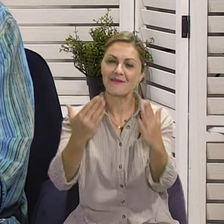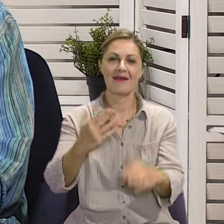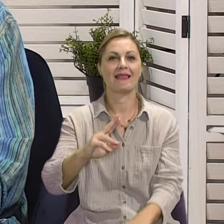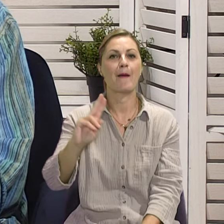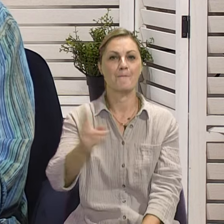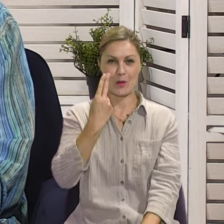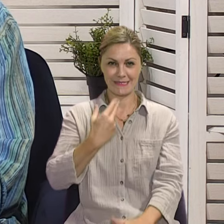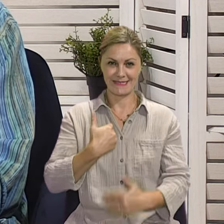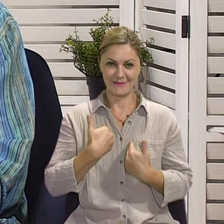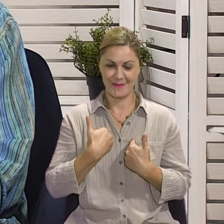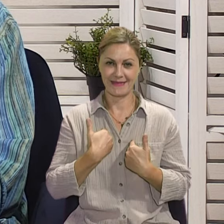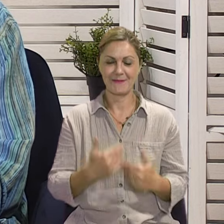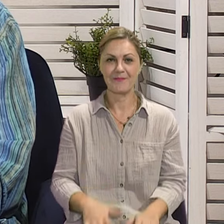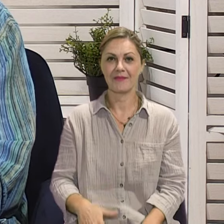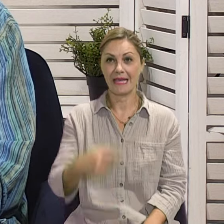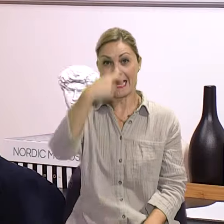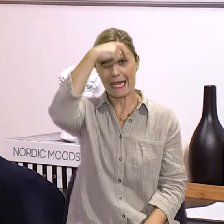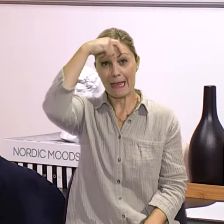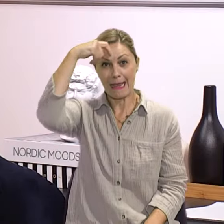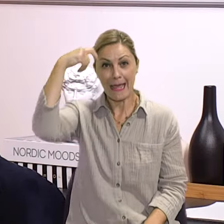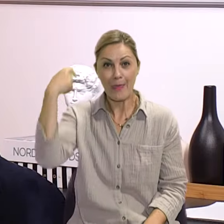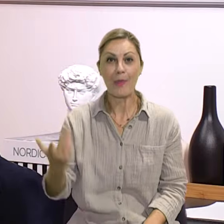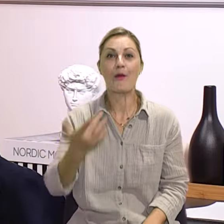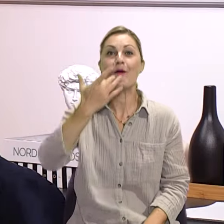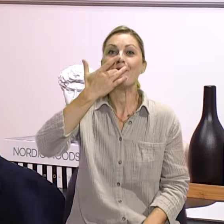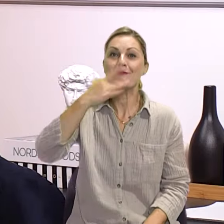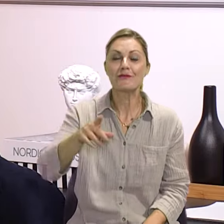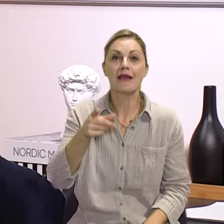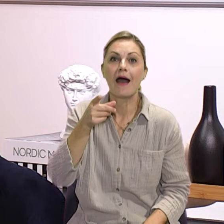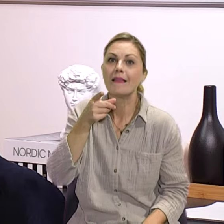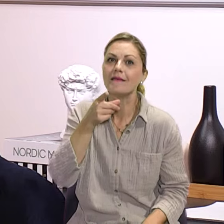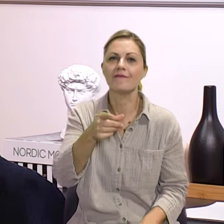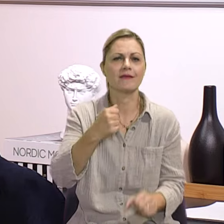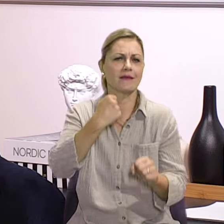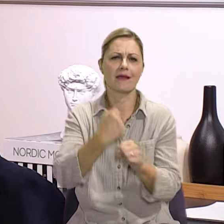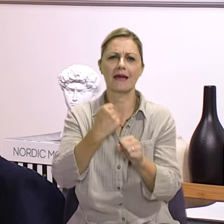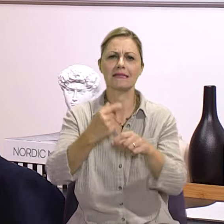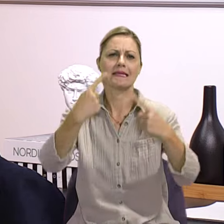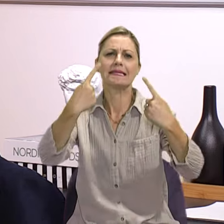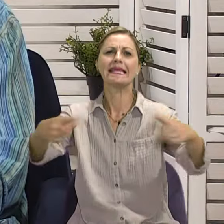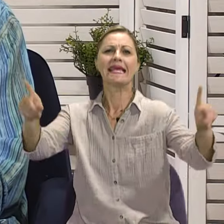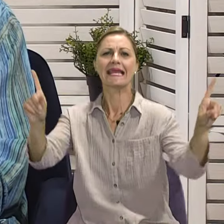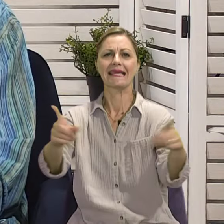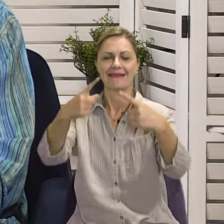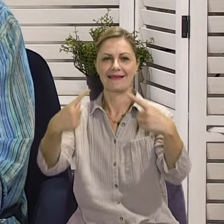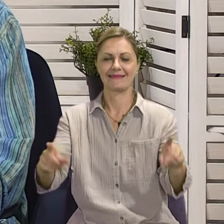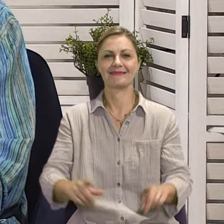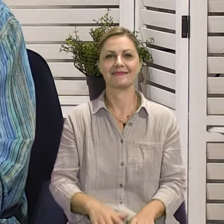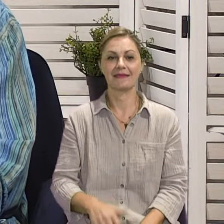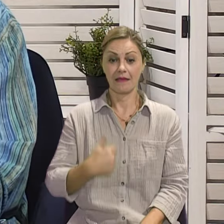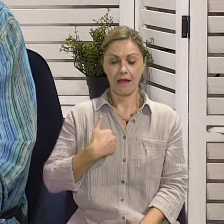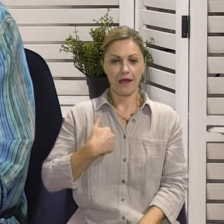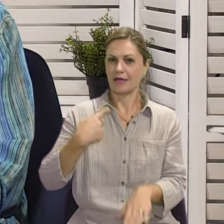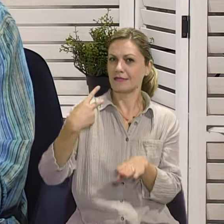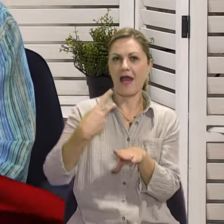na pozivu. Ljeto, vrućine, ali vi ipak radite. Je, tako je. A navikli smo